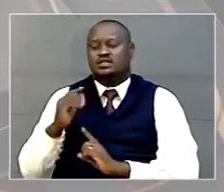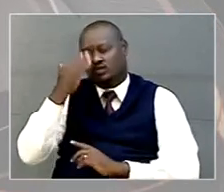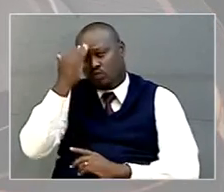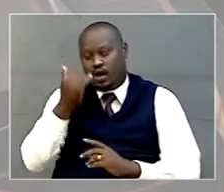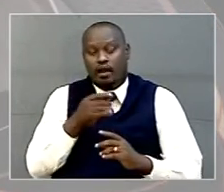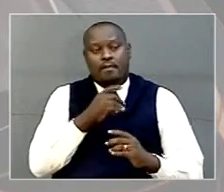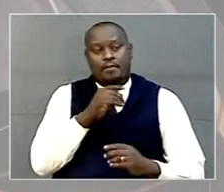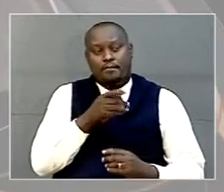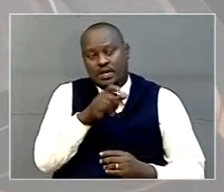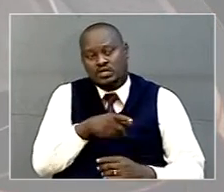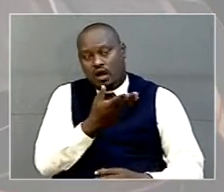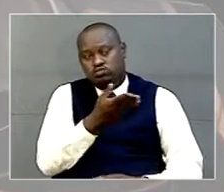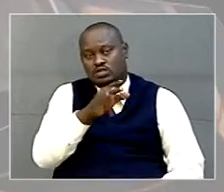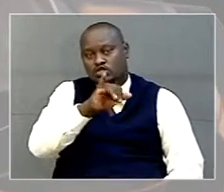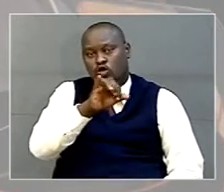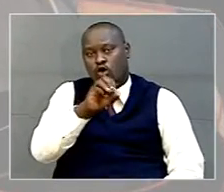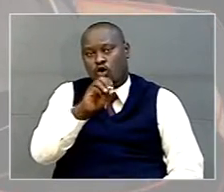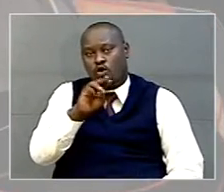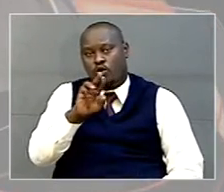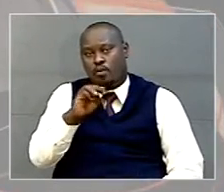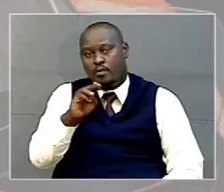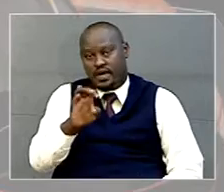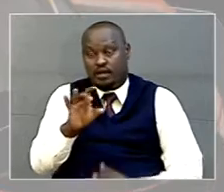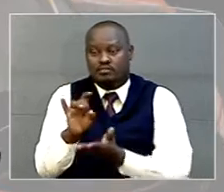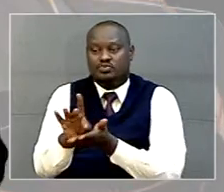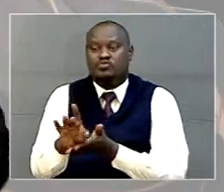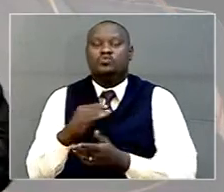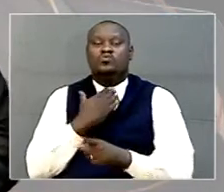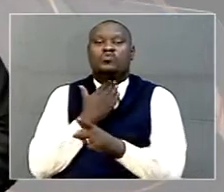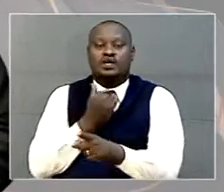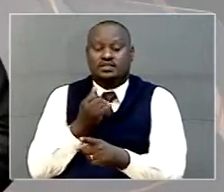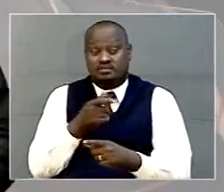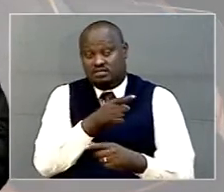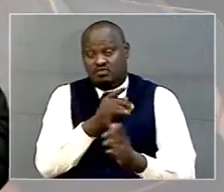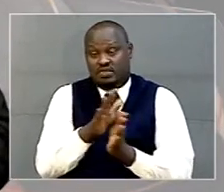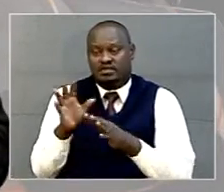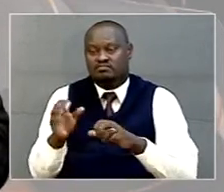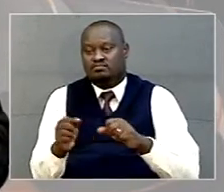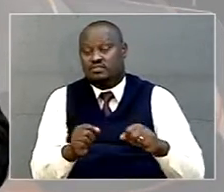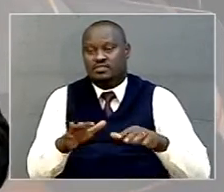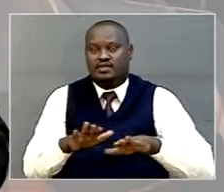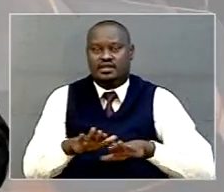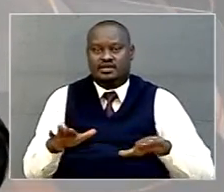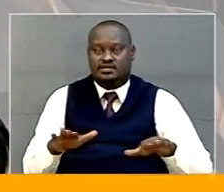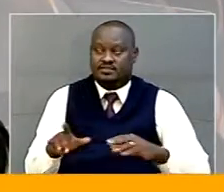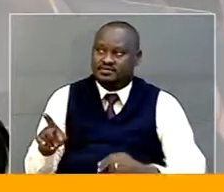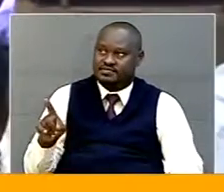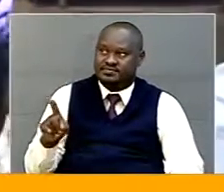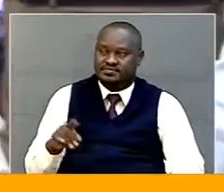nakigwanyizi Jerome Diba alumirizibwa okumuma ekyapa ng'ayagala ateeyeddize ekyapa eky'ettaka lino.